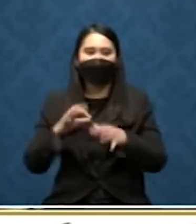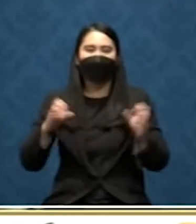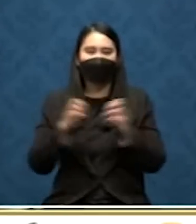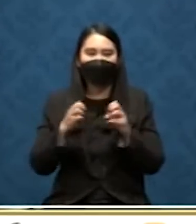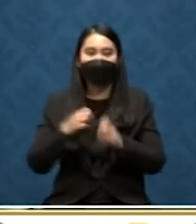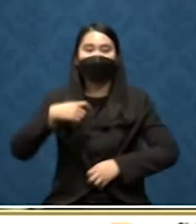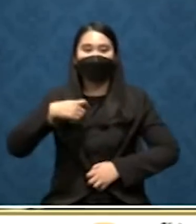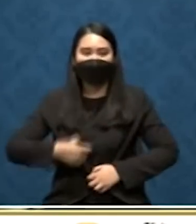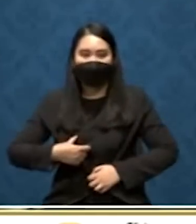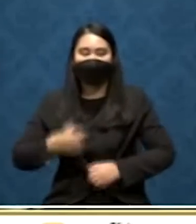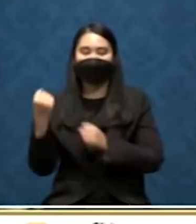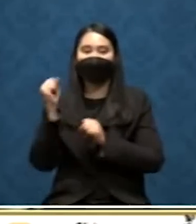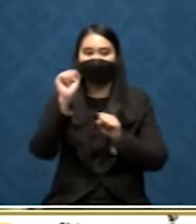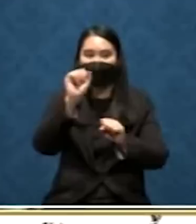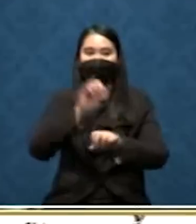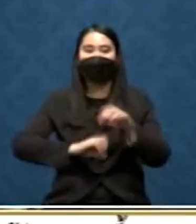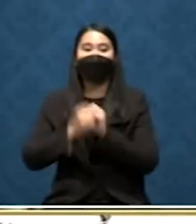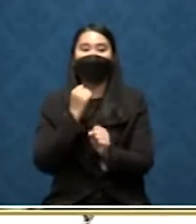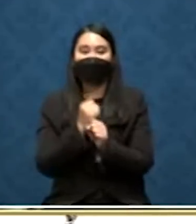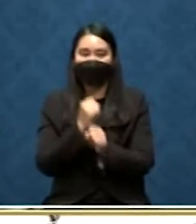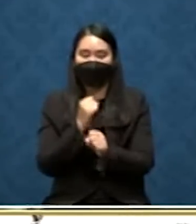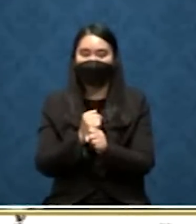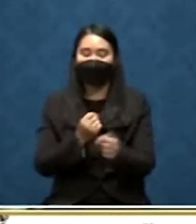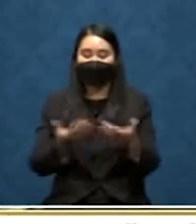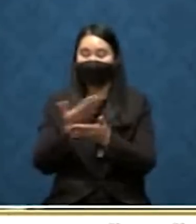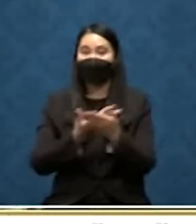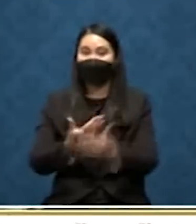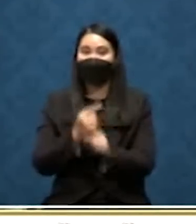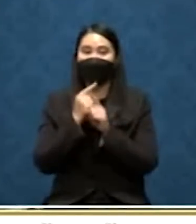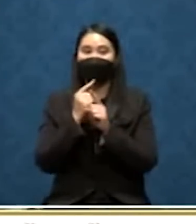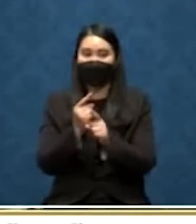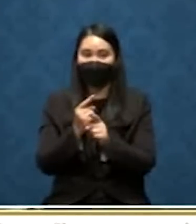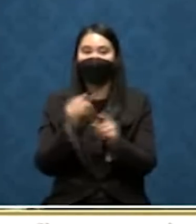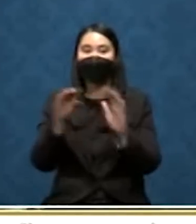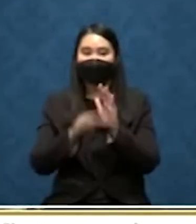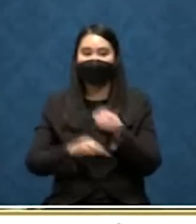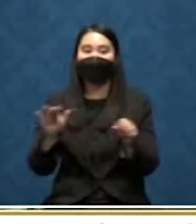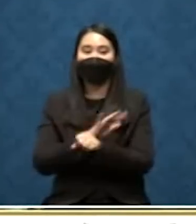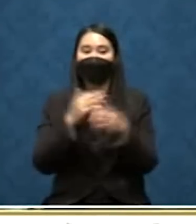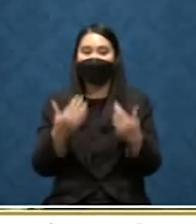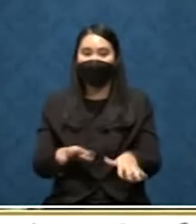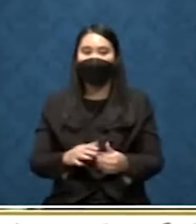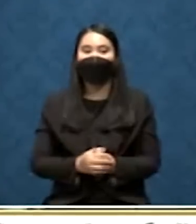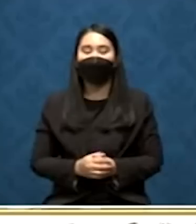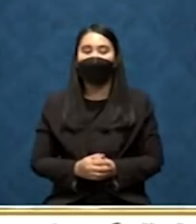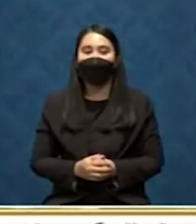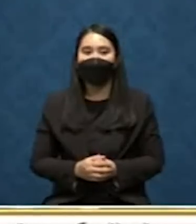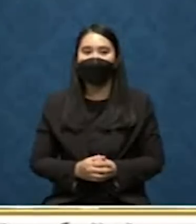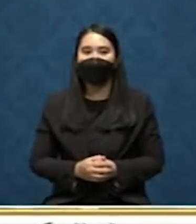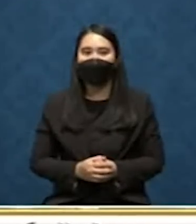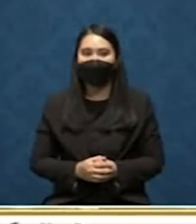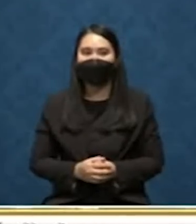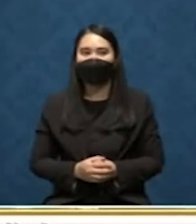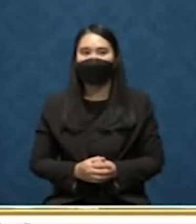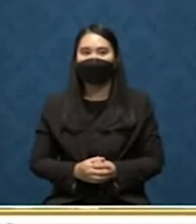หมายจับที่ผู้วภาษาที่ปัฏตบตหน้าที่ได้วินิชัยด้วยกระบวนการทุกอย่างแล้วทานประทานครับ